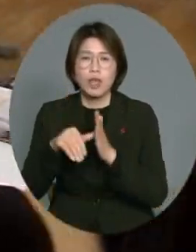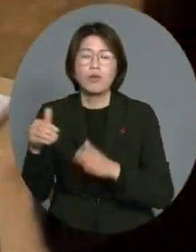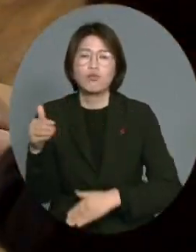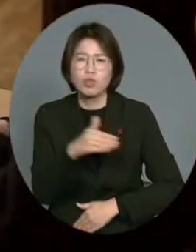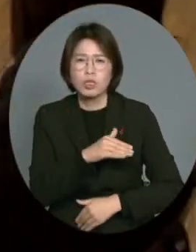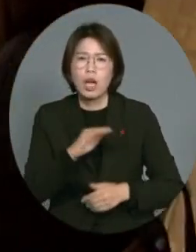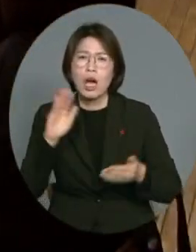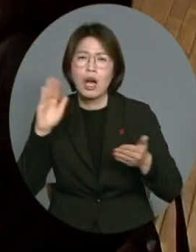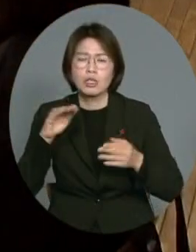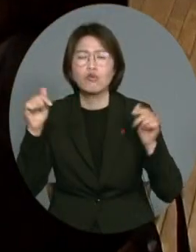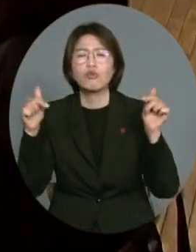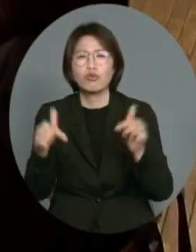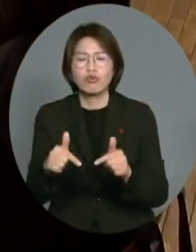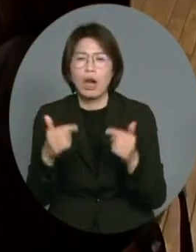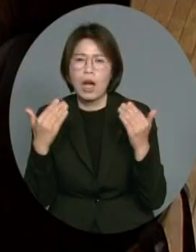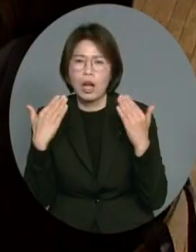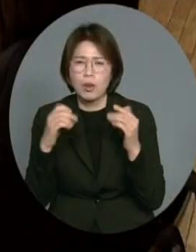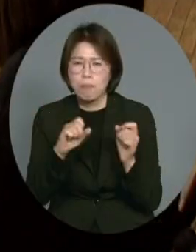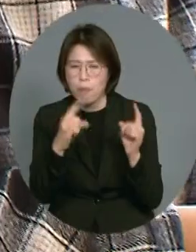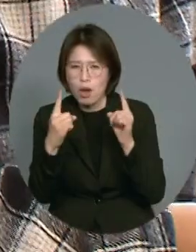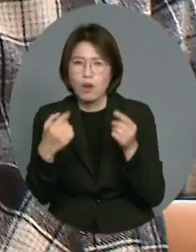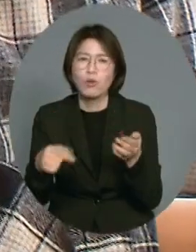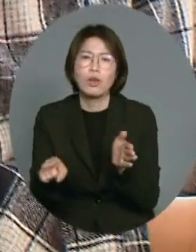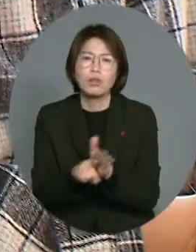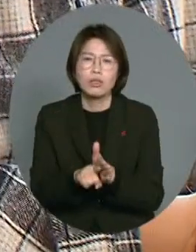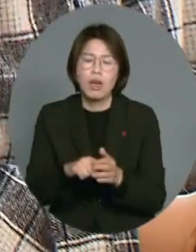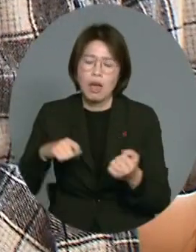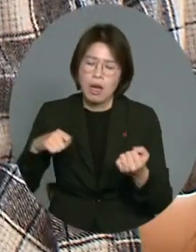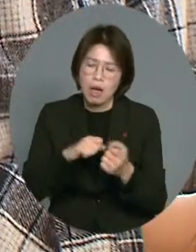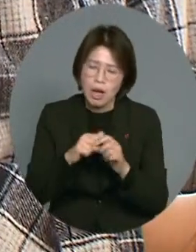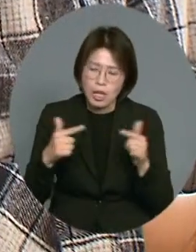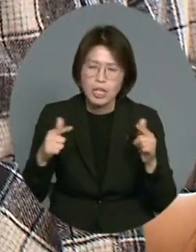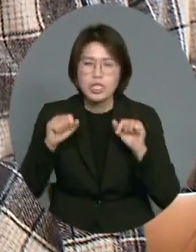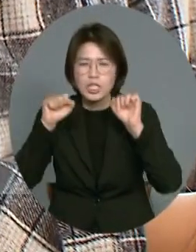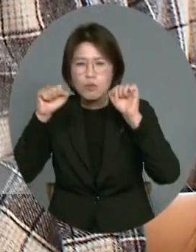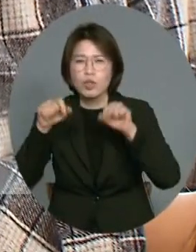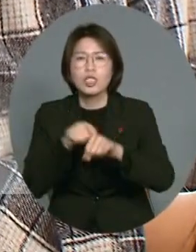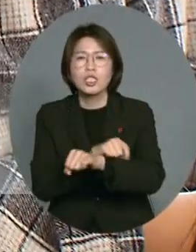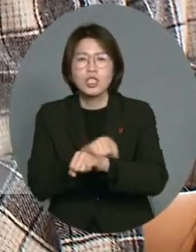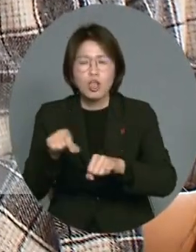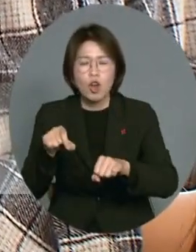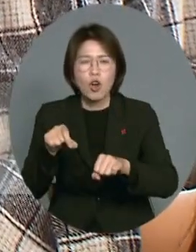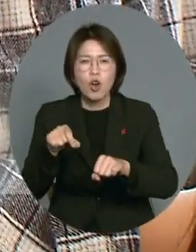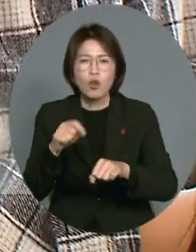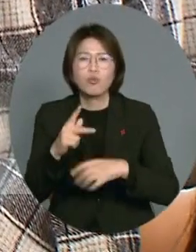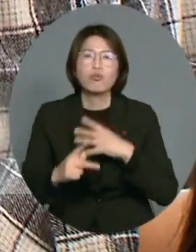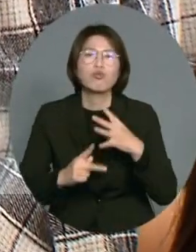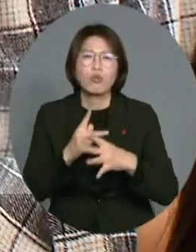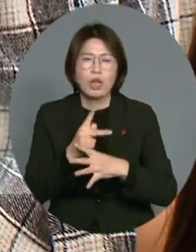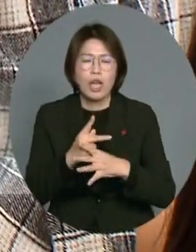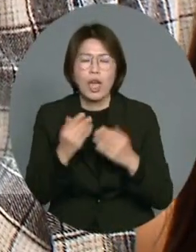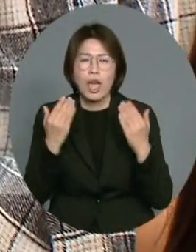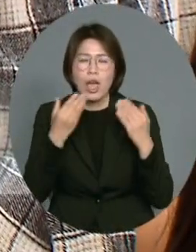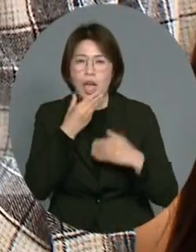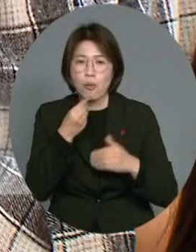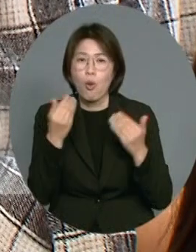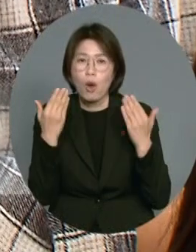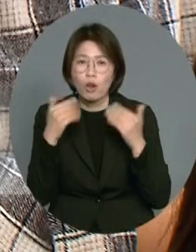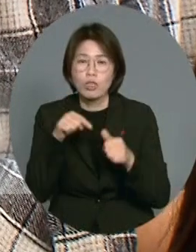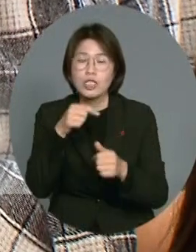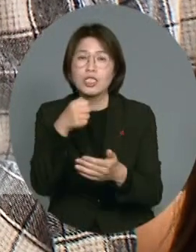학생 수가 급감하는 학교를 살리기 위해 악기, 스포츠 등 특성화 프로그램 중심의 행복학교를 지정 운영해